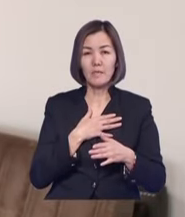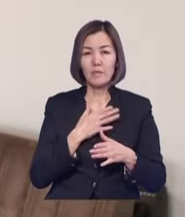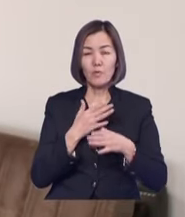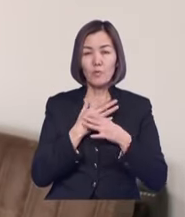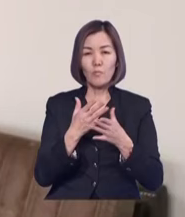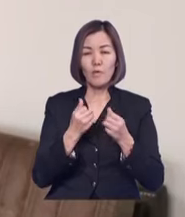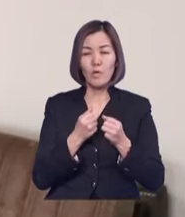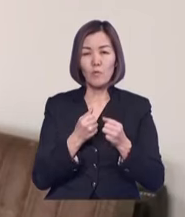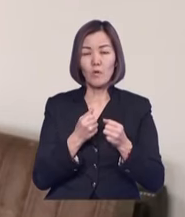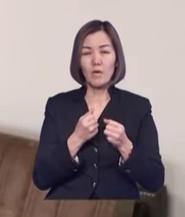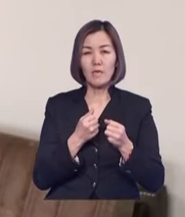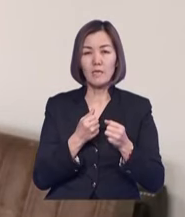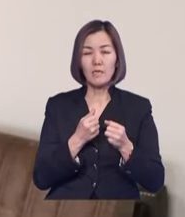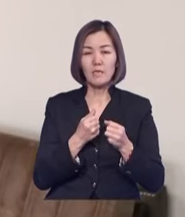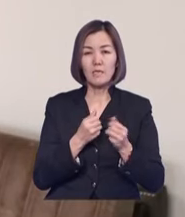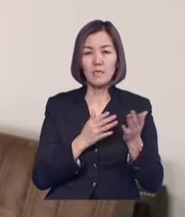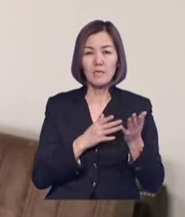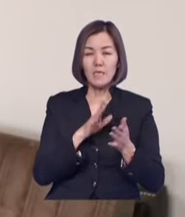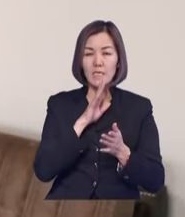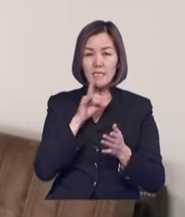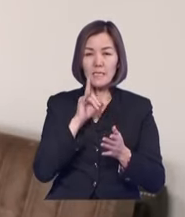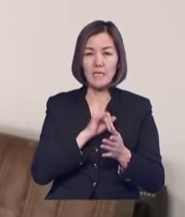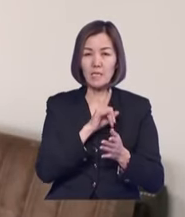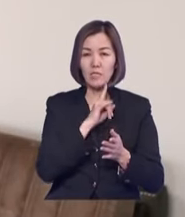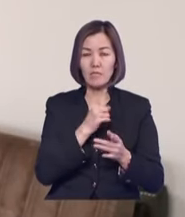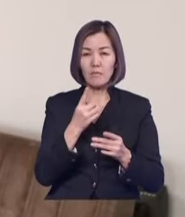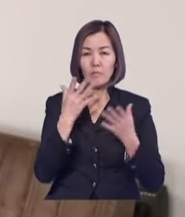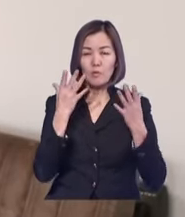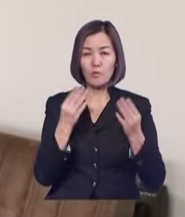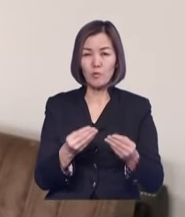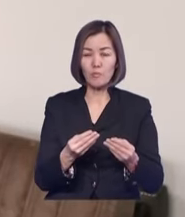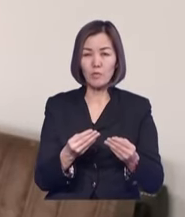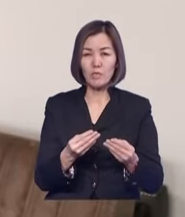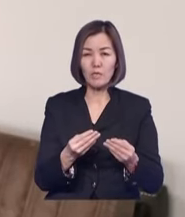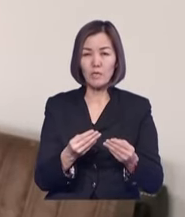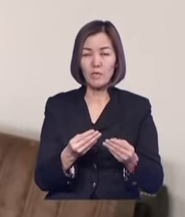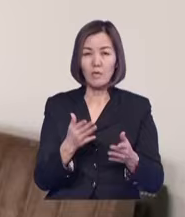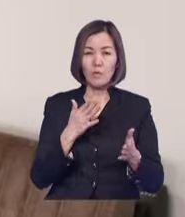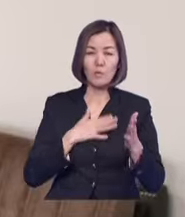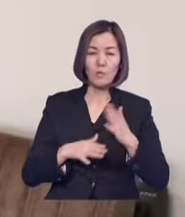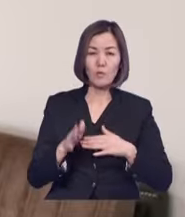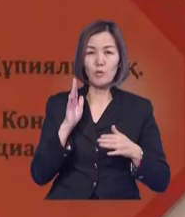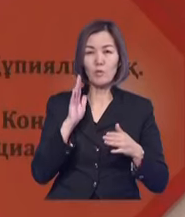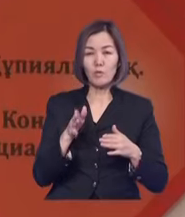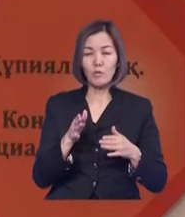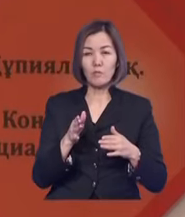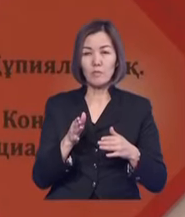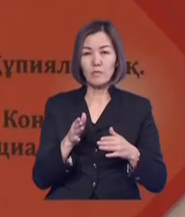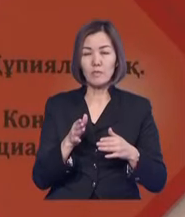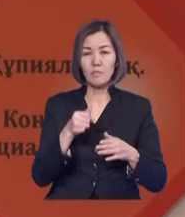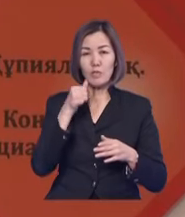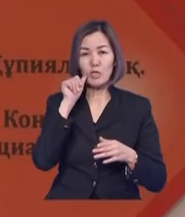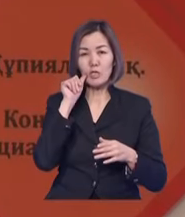aluğa zarı bolıp kelgen kızgen çektelimizden bir gün de bolsa köngül küyü kötörünkü bolsın dep.